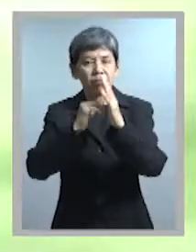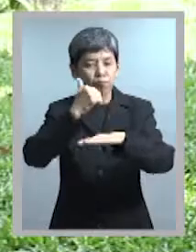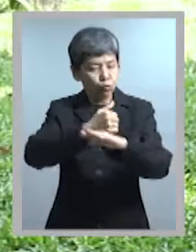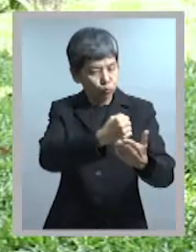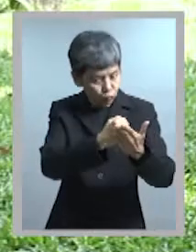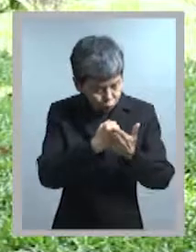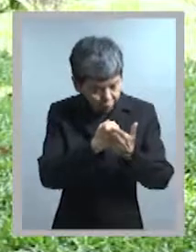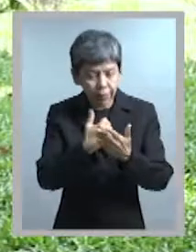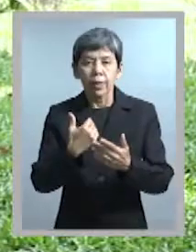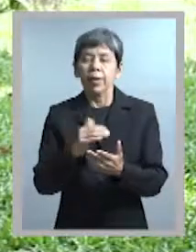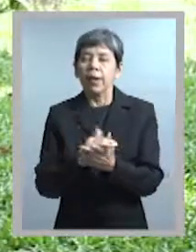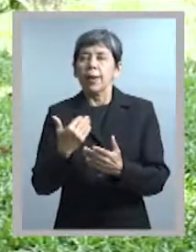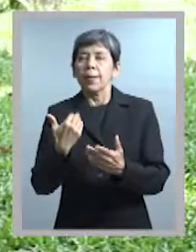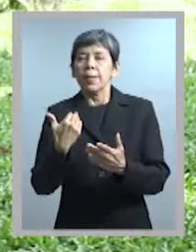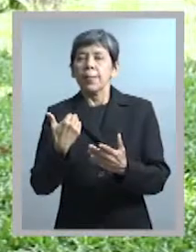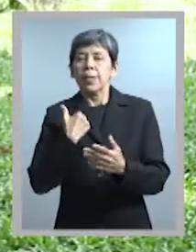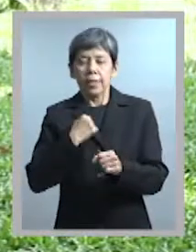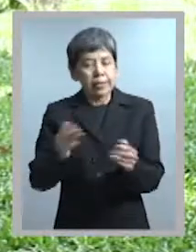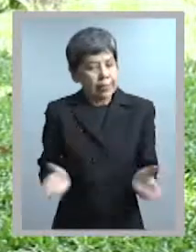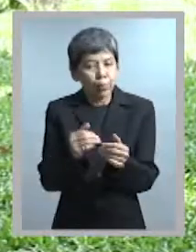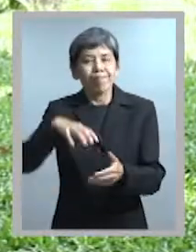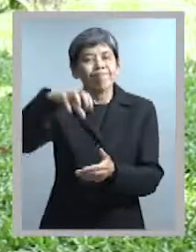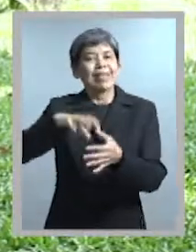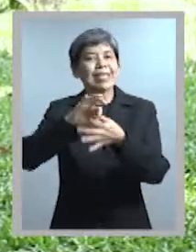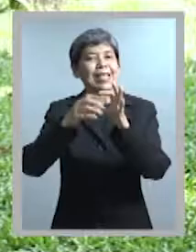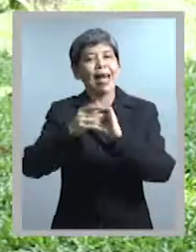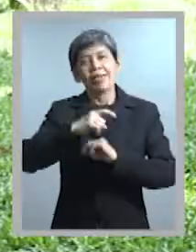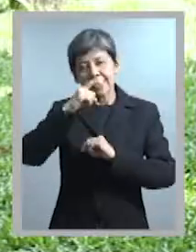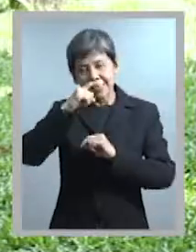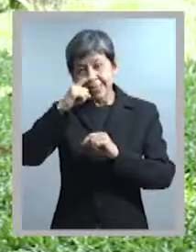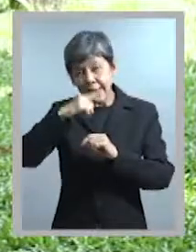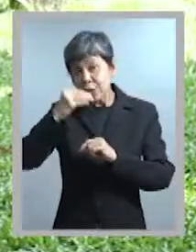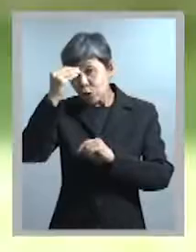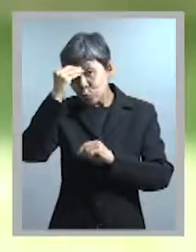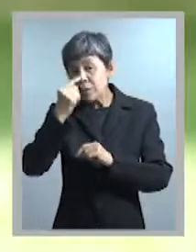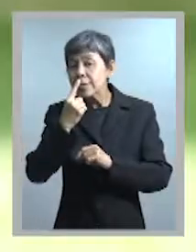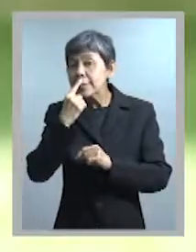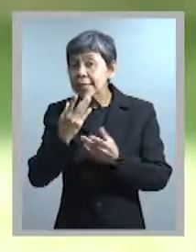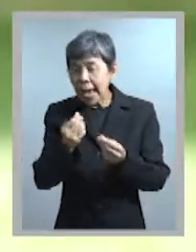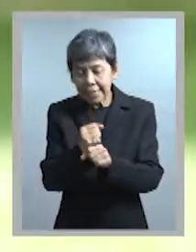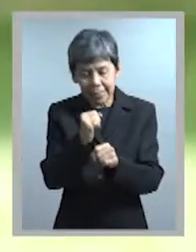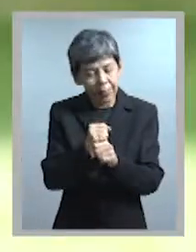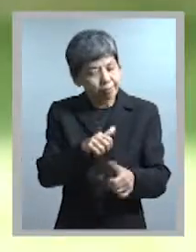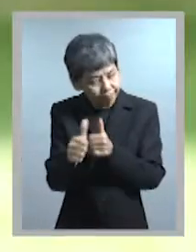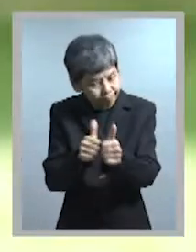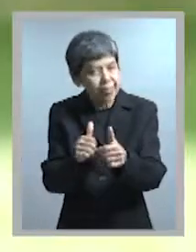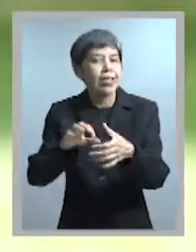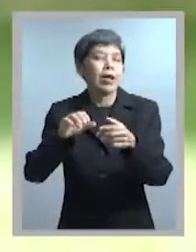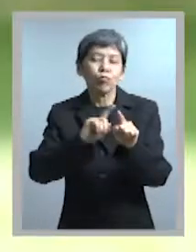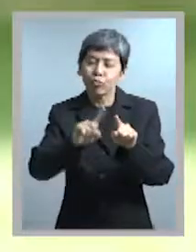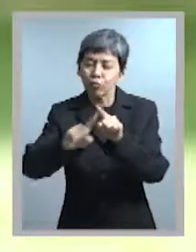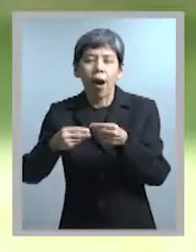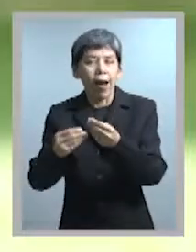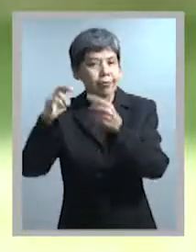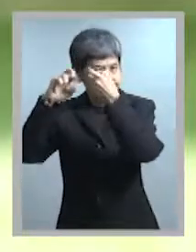การกรุงเทพมหานครนะครับท่านให้การสนับสนุนสนามกีฬาไทยญี่ปุ่นดินแดงเนี่ยเพื่อให้เป็นที่จัดแข่งกีฬา